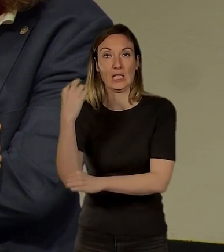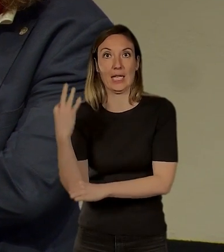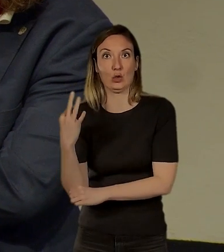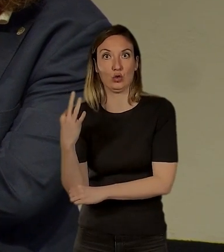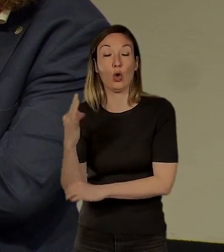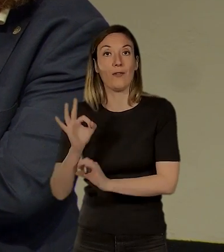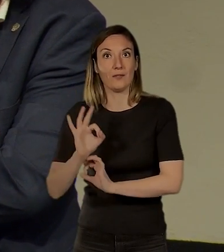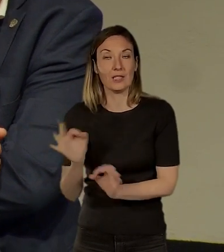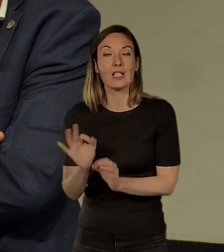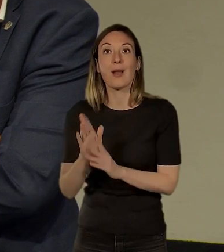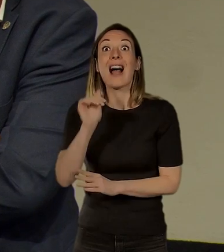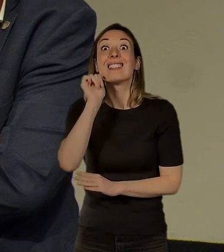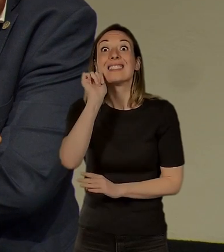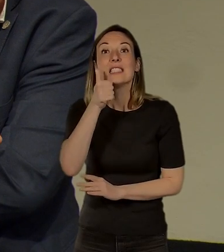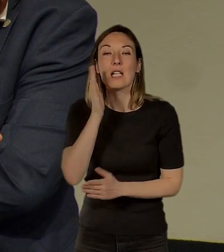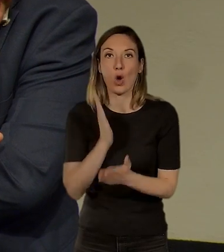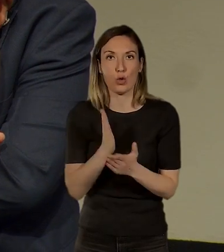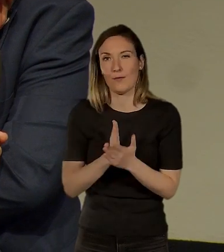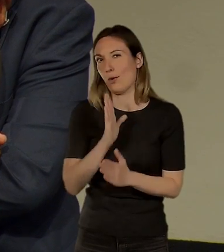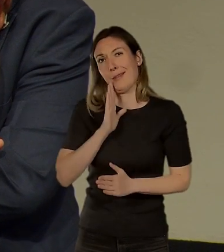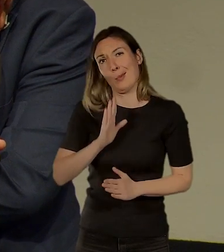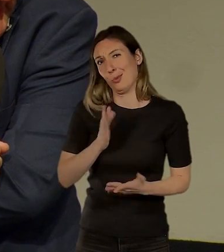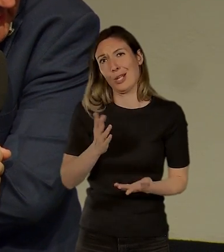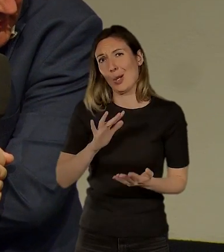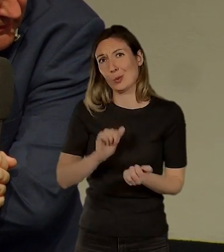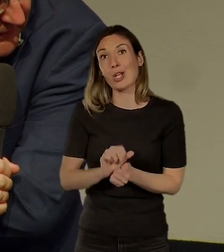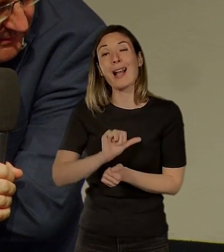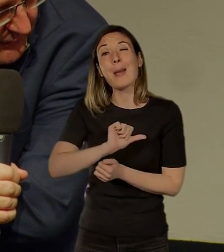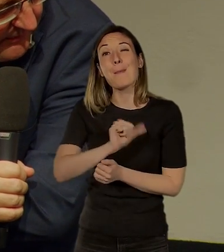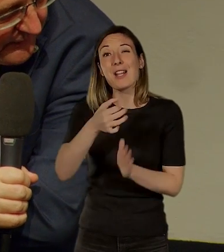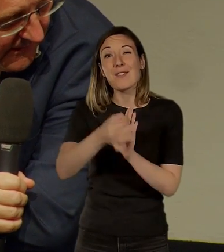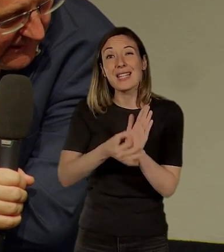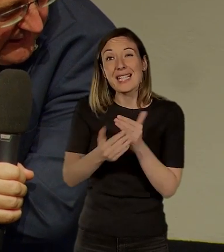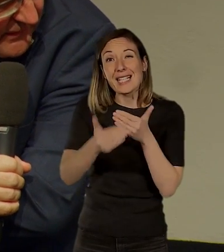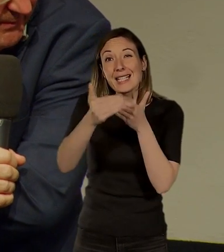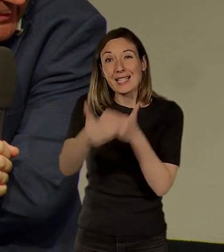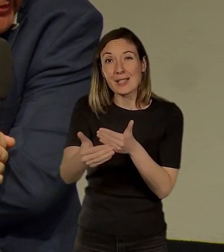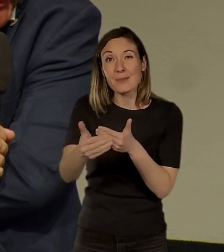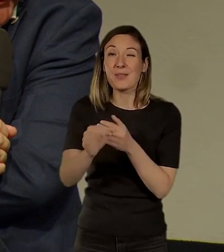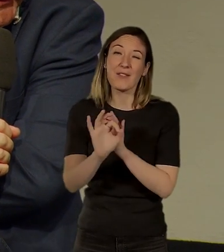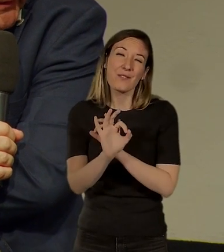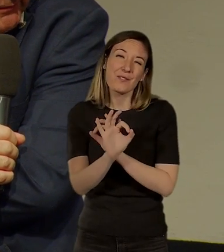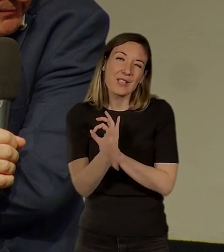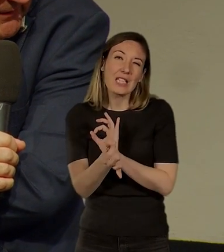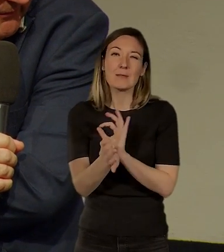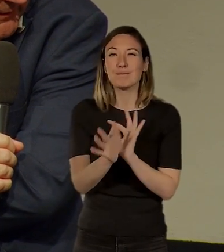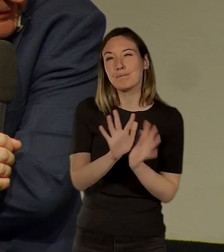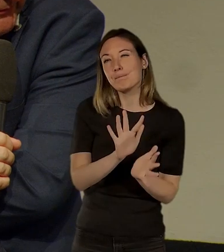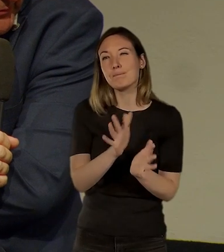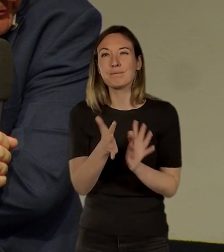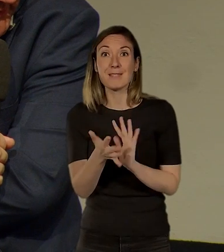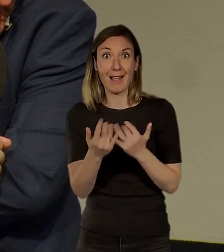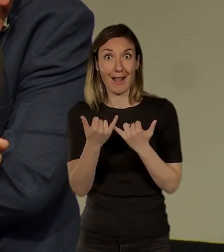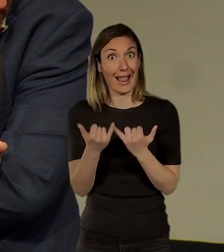něco, co bude zítra, ale tu první etapu vidím, že bychom ji třeba mohli mít v tomhle